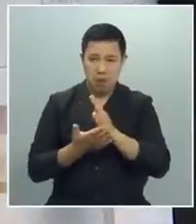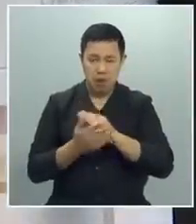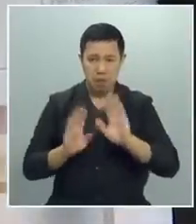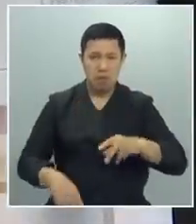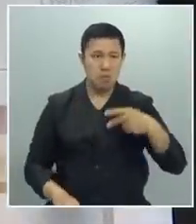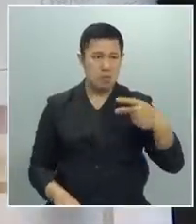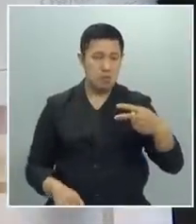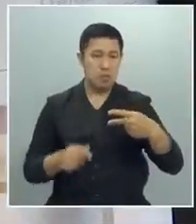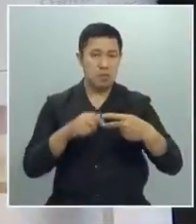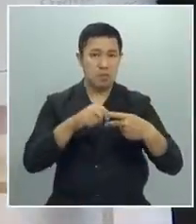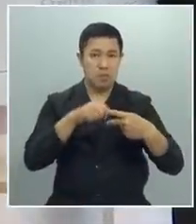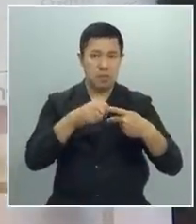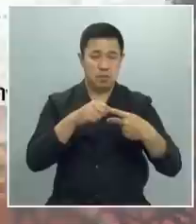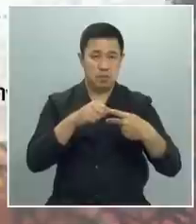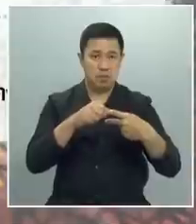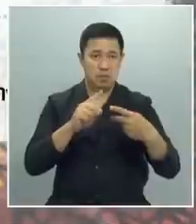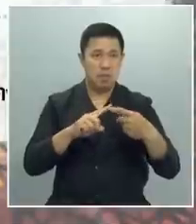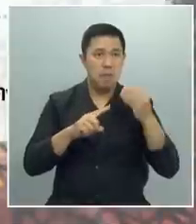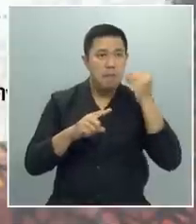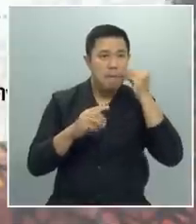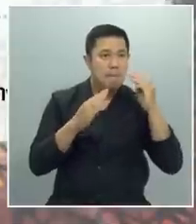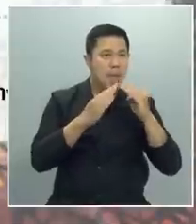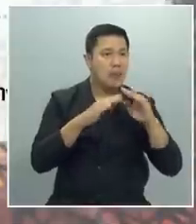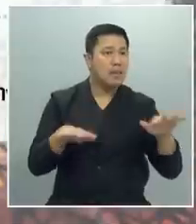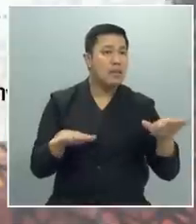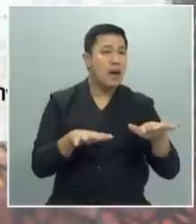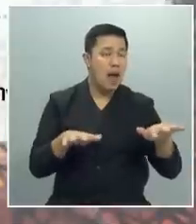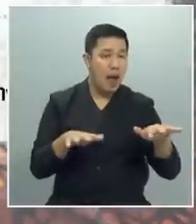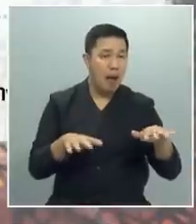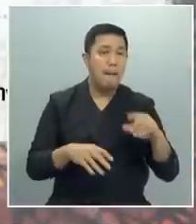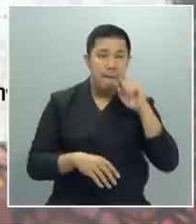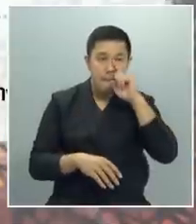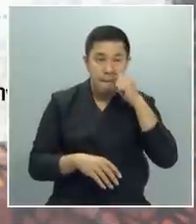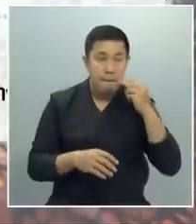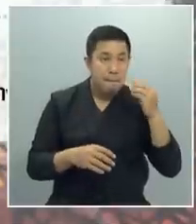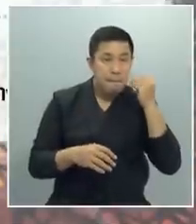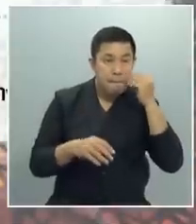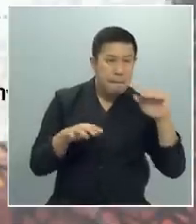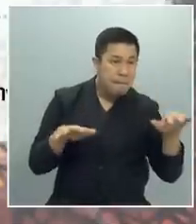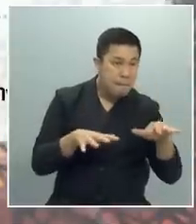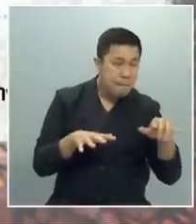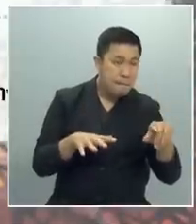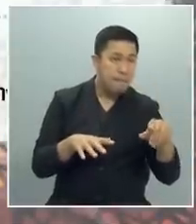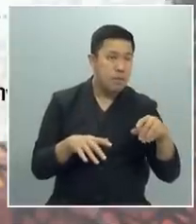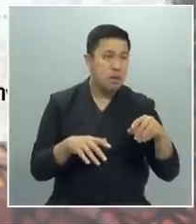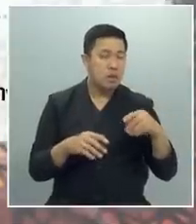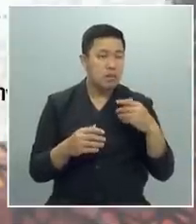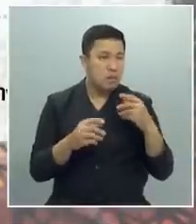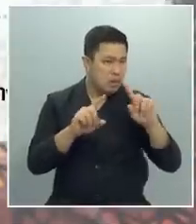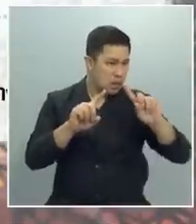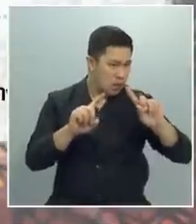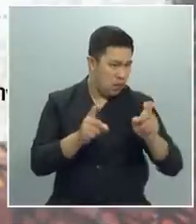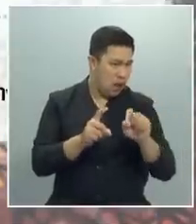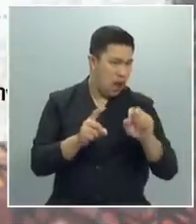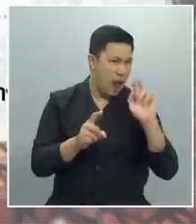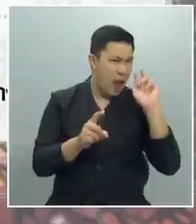อัตราแลกบ้านอยู่อาศัยทุนบ้านอยู่อาศัยนี่ก็แปลว่ามีมันมีวงเล็บตอนที่เป็นข่าว